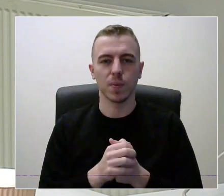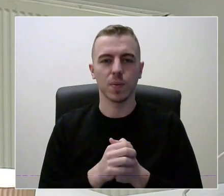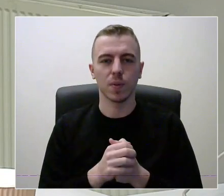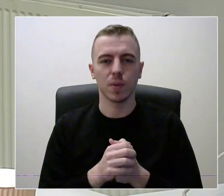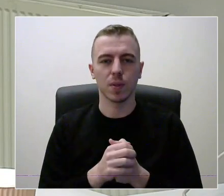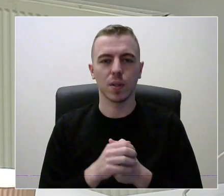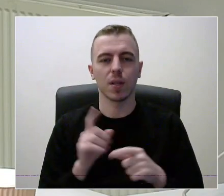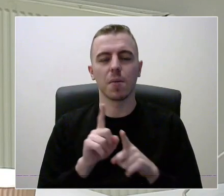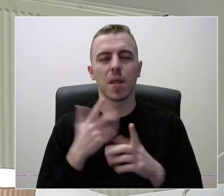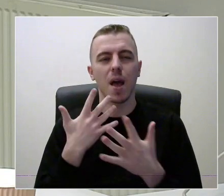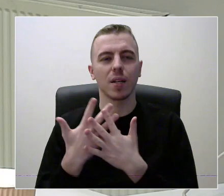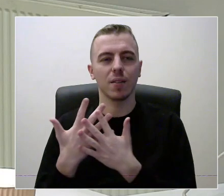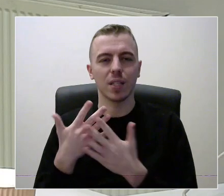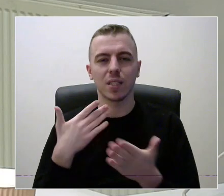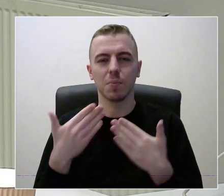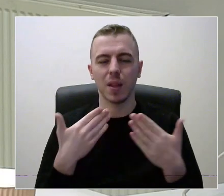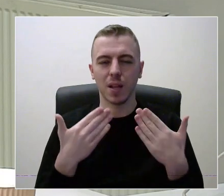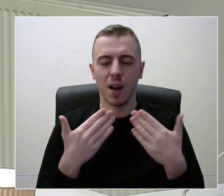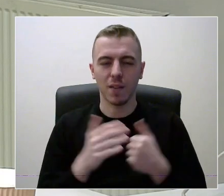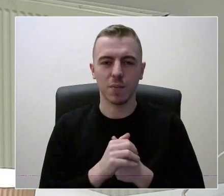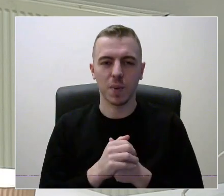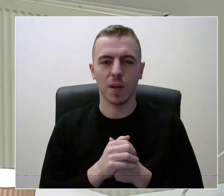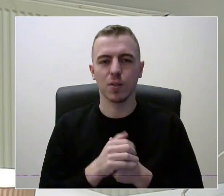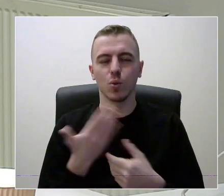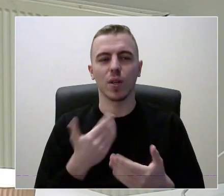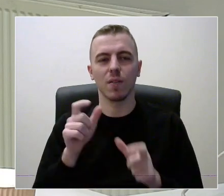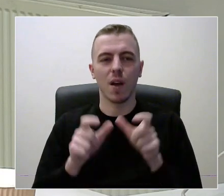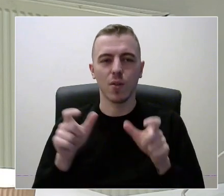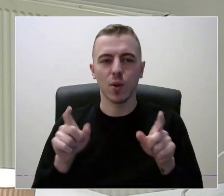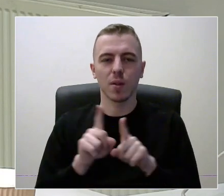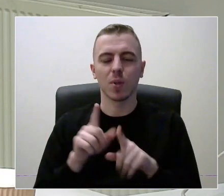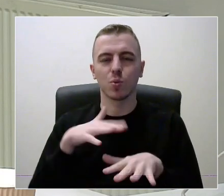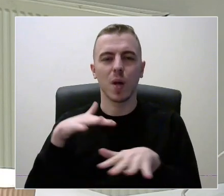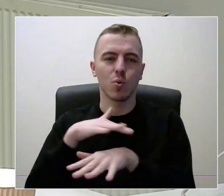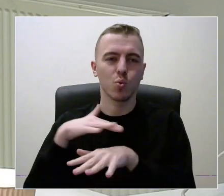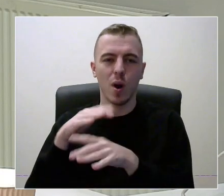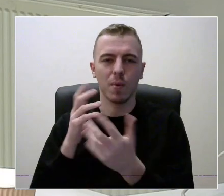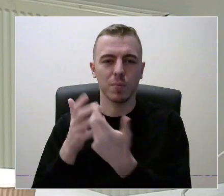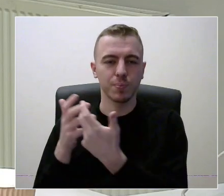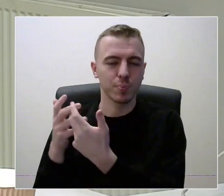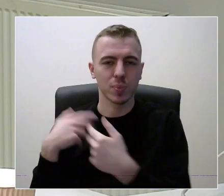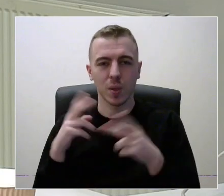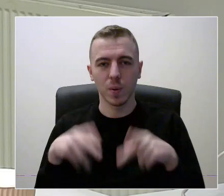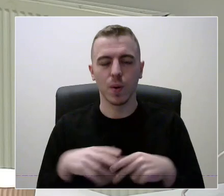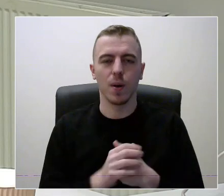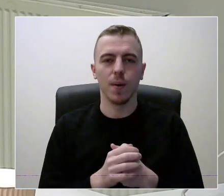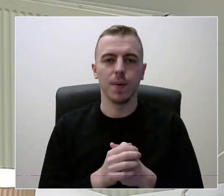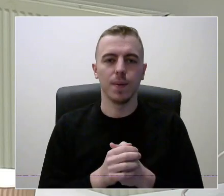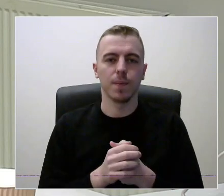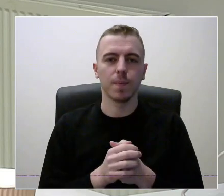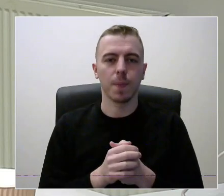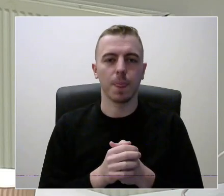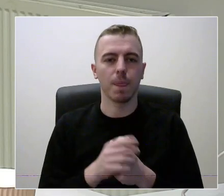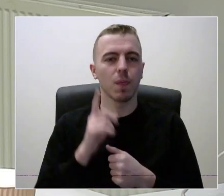proaktyvesnį bendravimą tiek su gyventojais, tiek su bendruomenėm, su pačiais, norisi